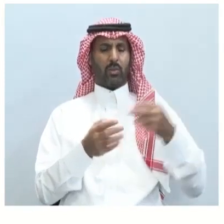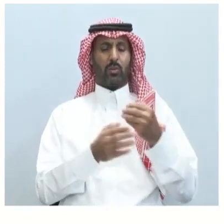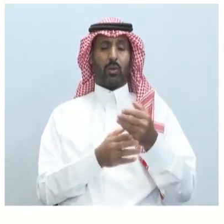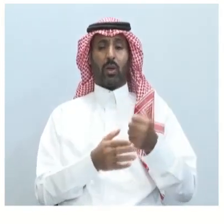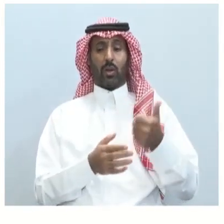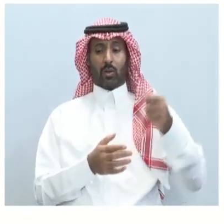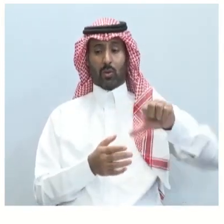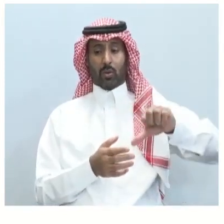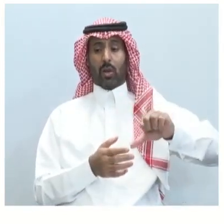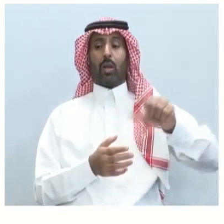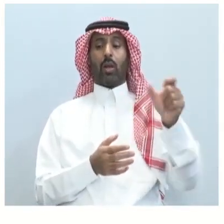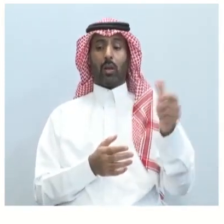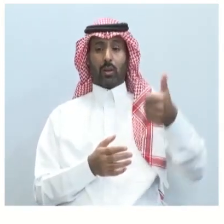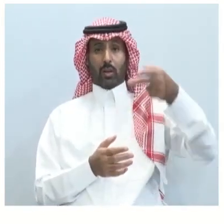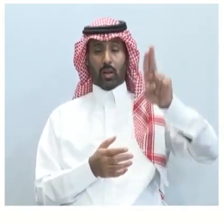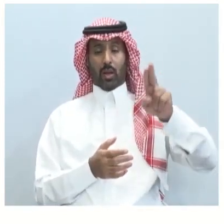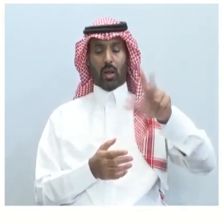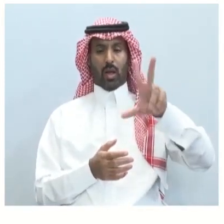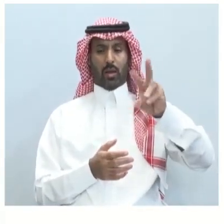والرقم الهيدروجيني